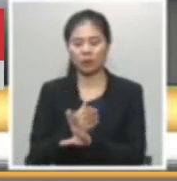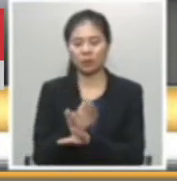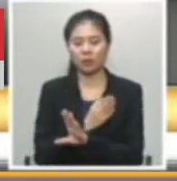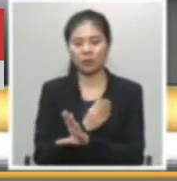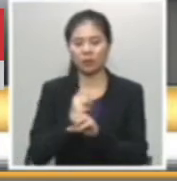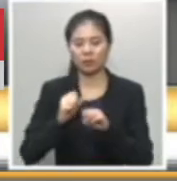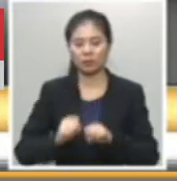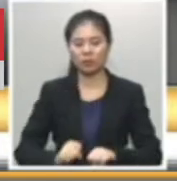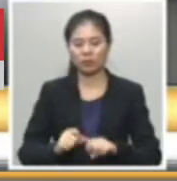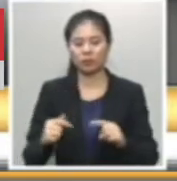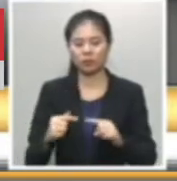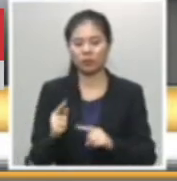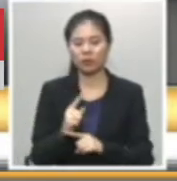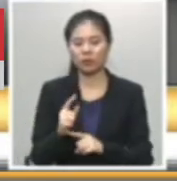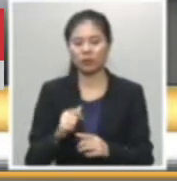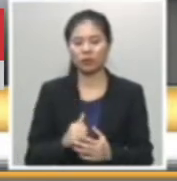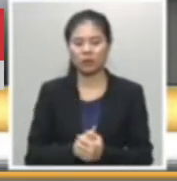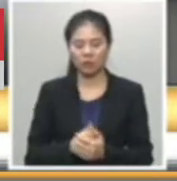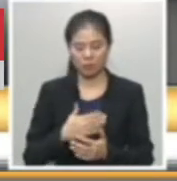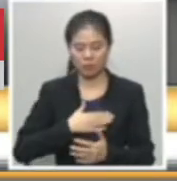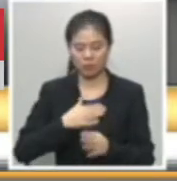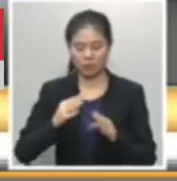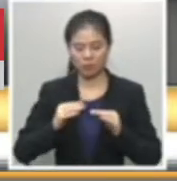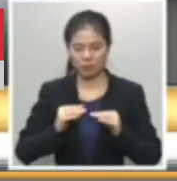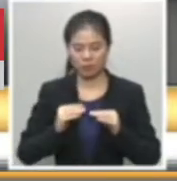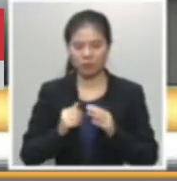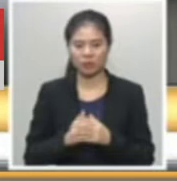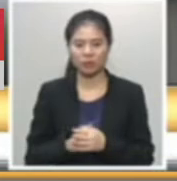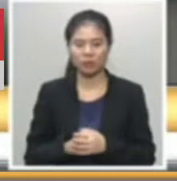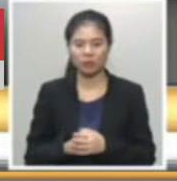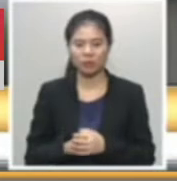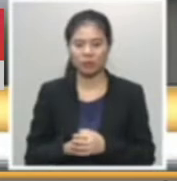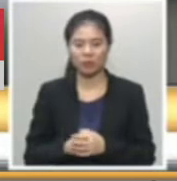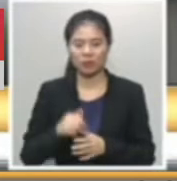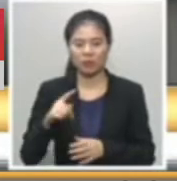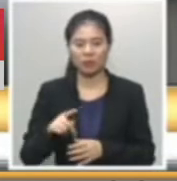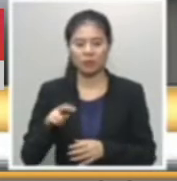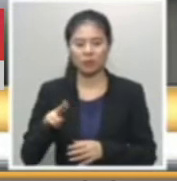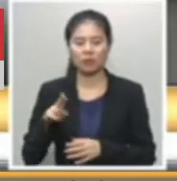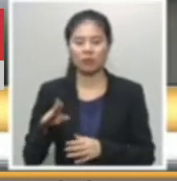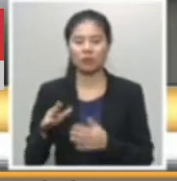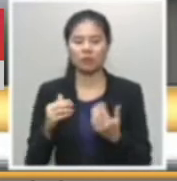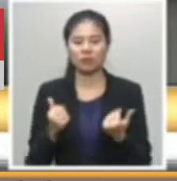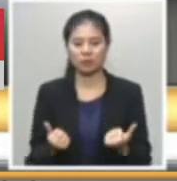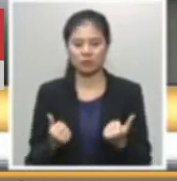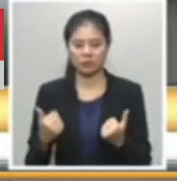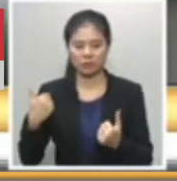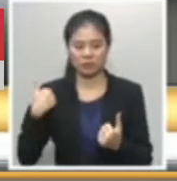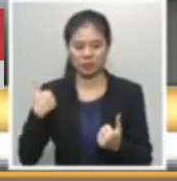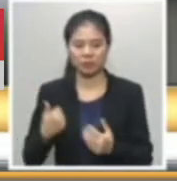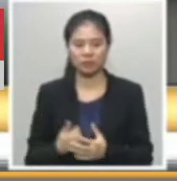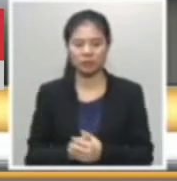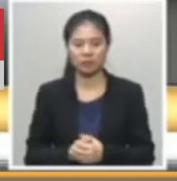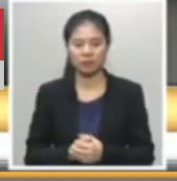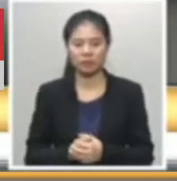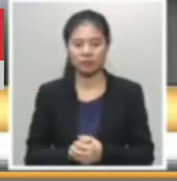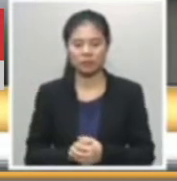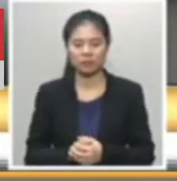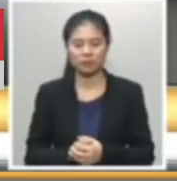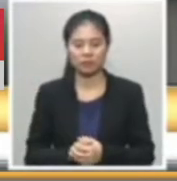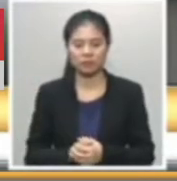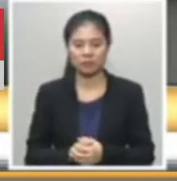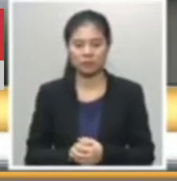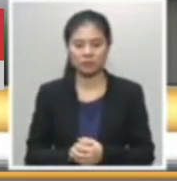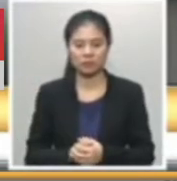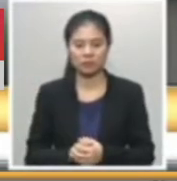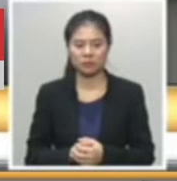ดสินใจนะครับว่าผมเห็นด้วยกับร่างพระราชบัญญัติฉบับนี้หรือไม่เนี่ยกระผมจะต้อง